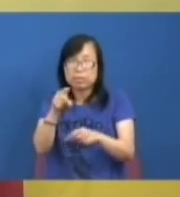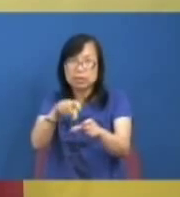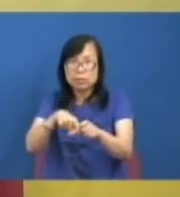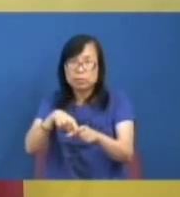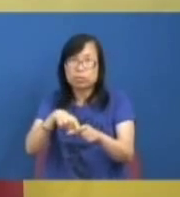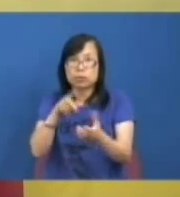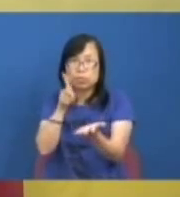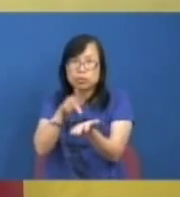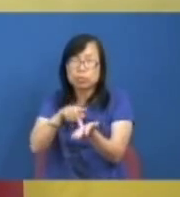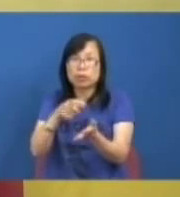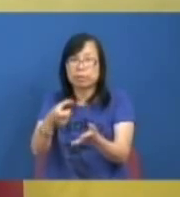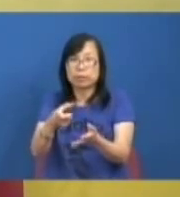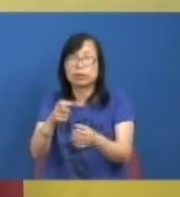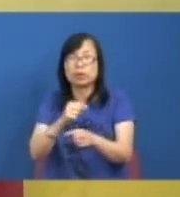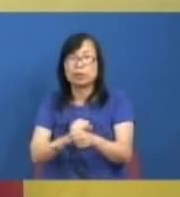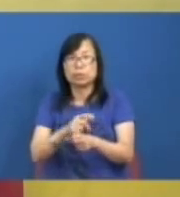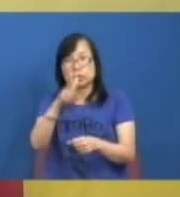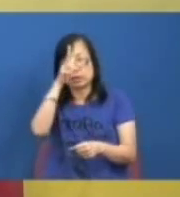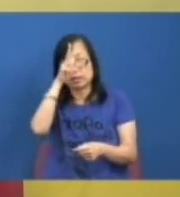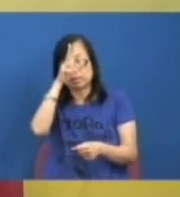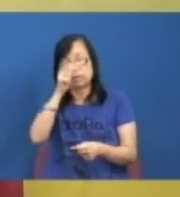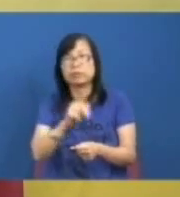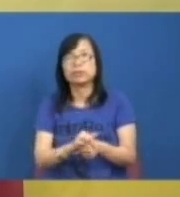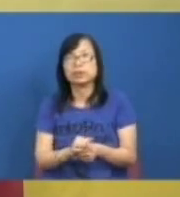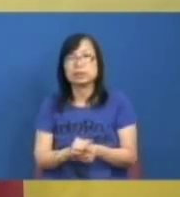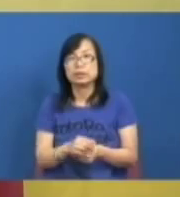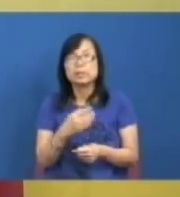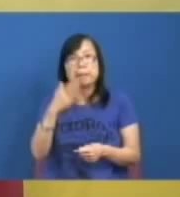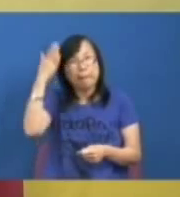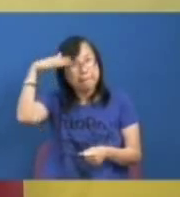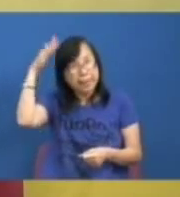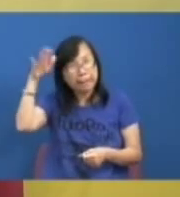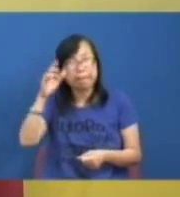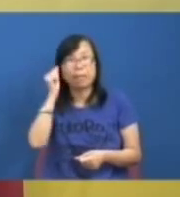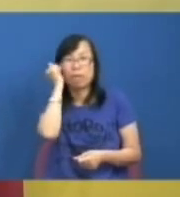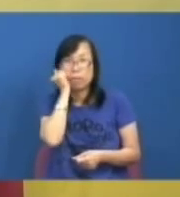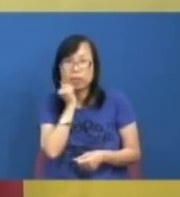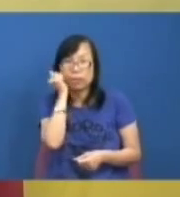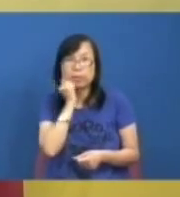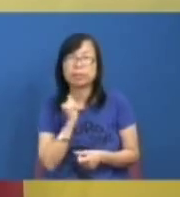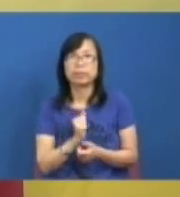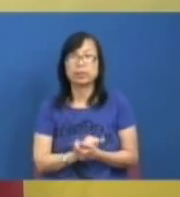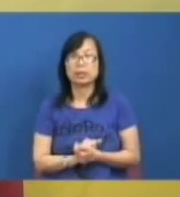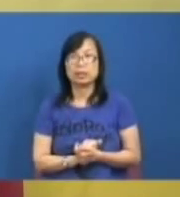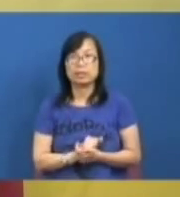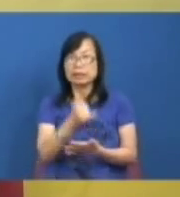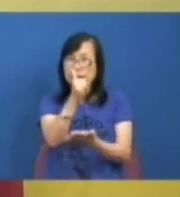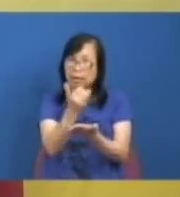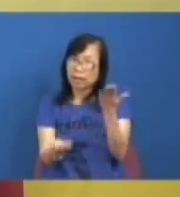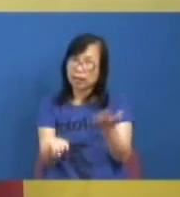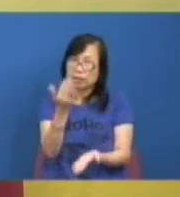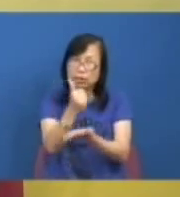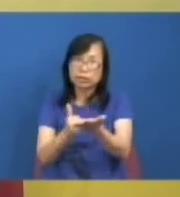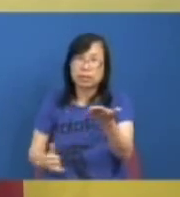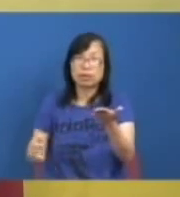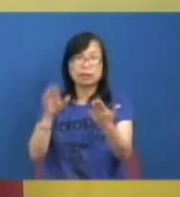金去養活嘅，咁變咗政府實質咧，真係要體諒下呢班老人家或者我哋一啲退休人士咧，佢哋點